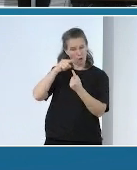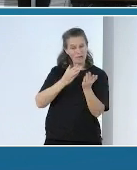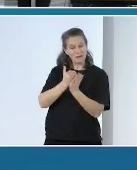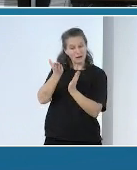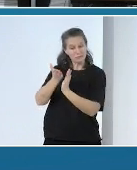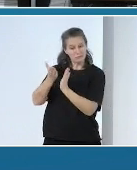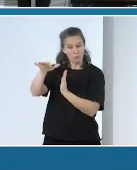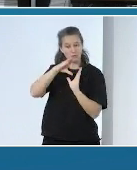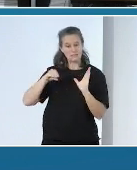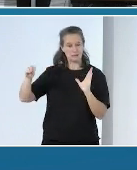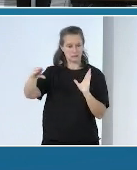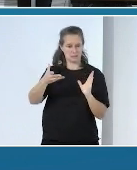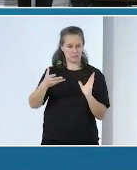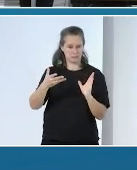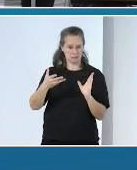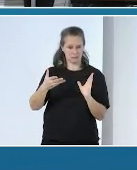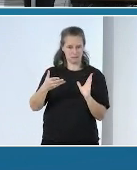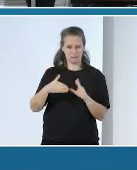l'espace.